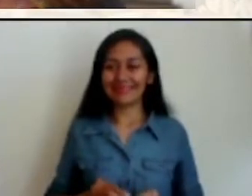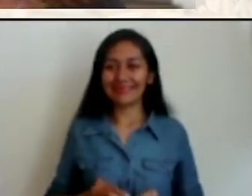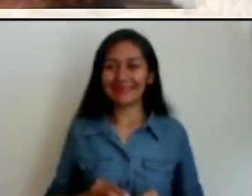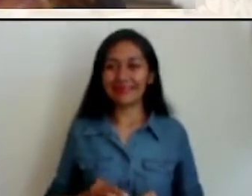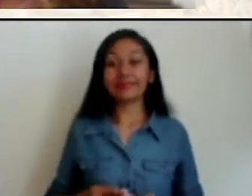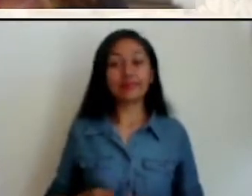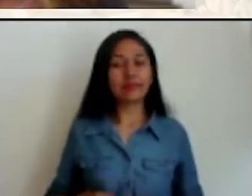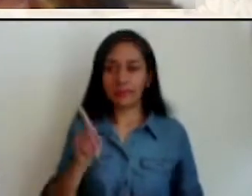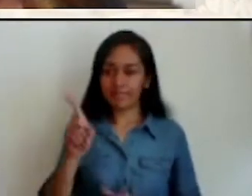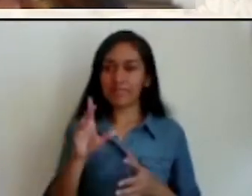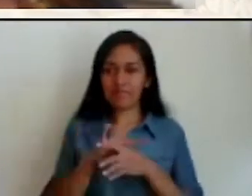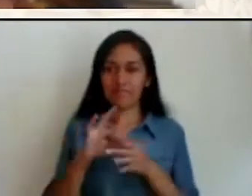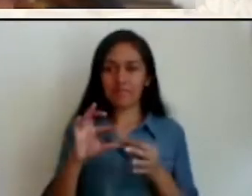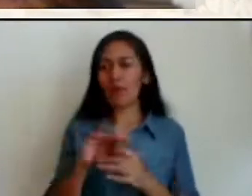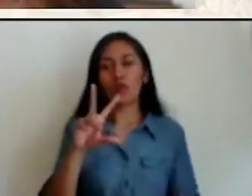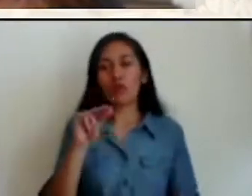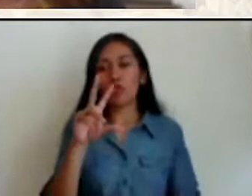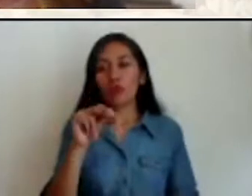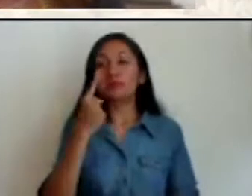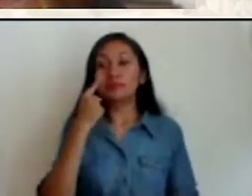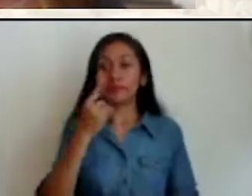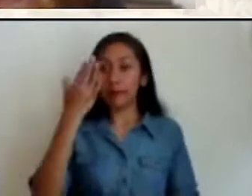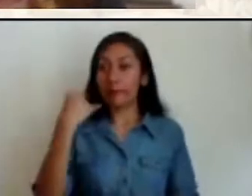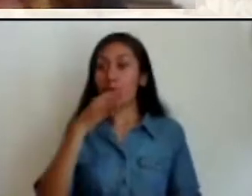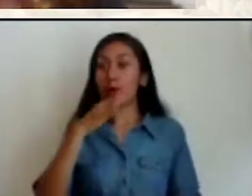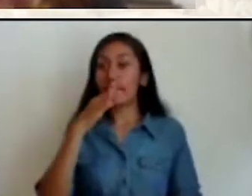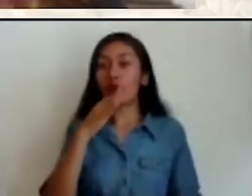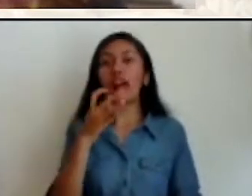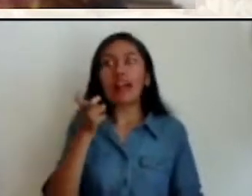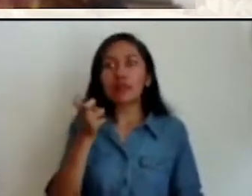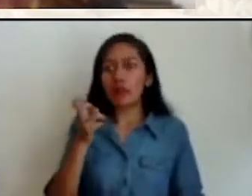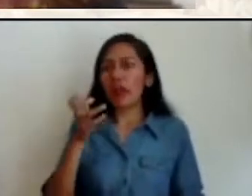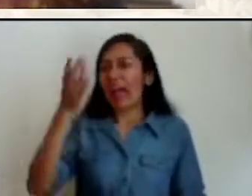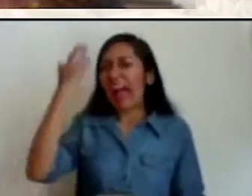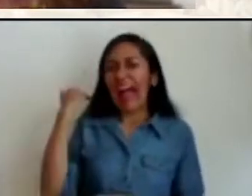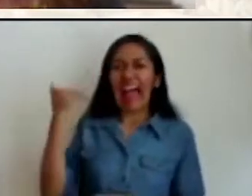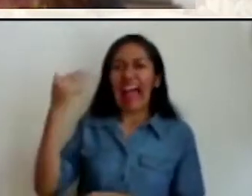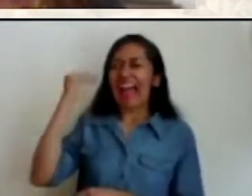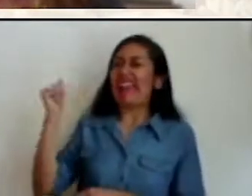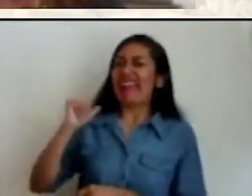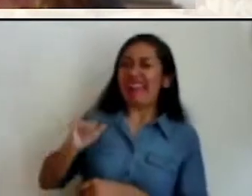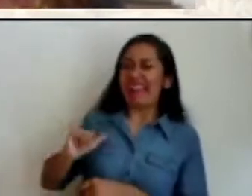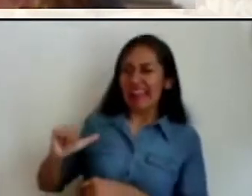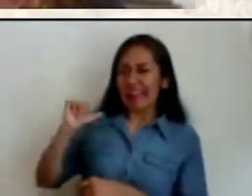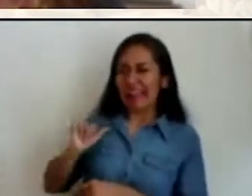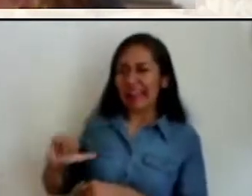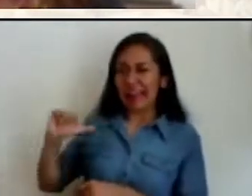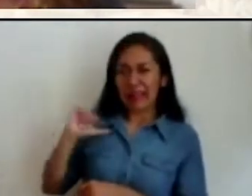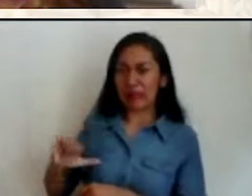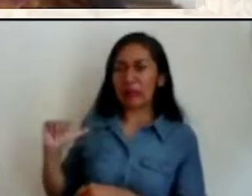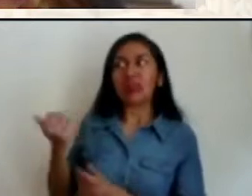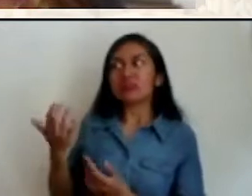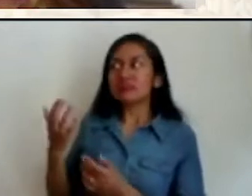Comenta che pensa che no, che perché il carnaval procede da epoche molto più antiguas, todavía molto cercanas all'antigua